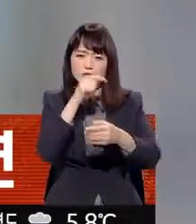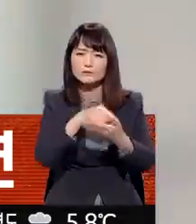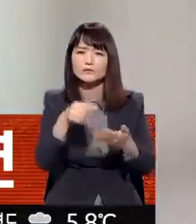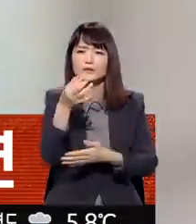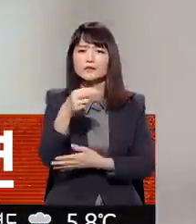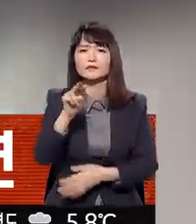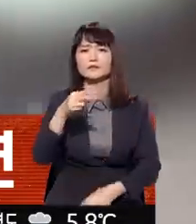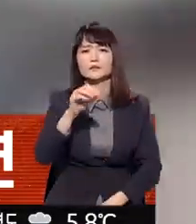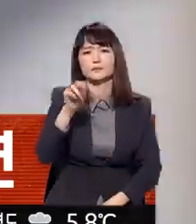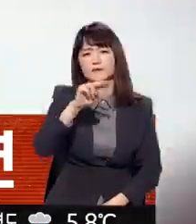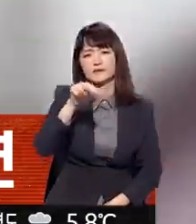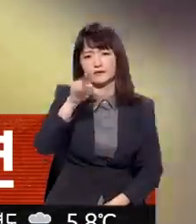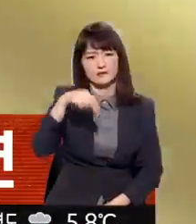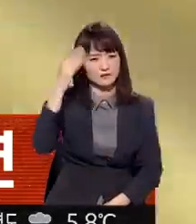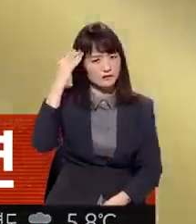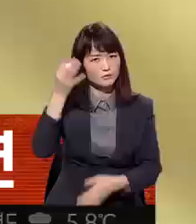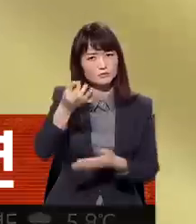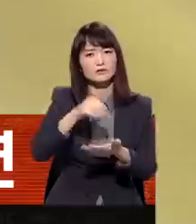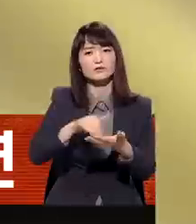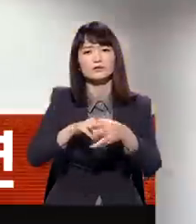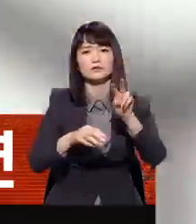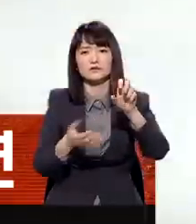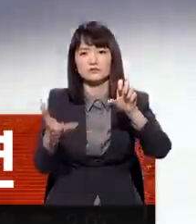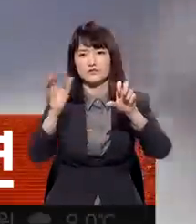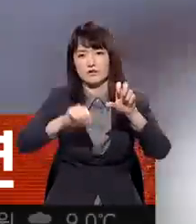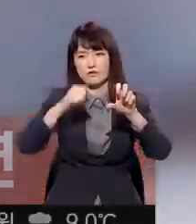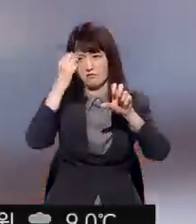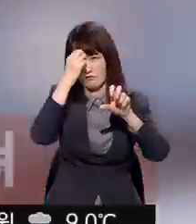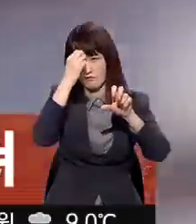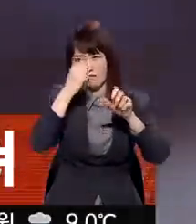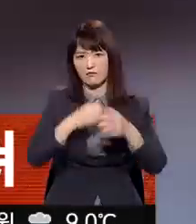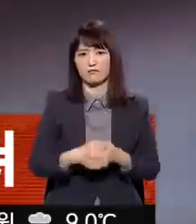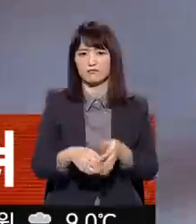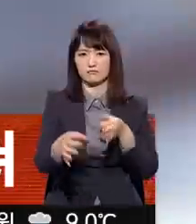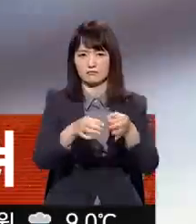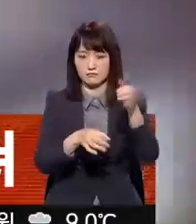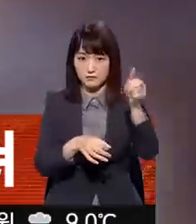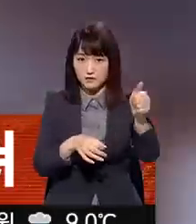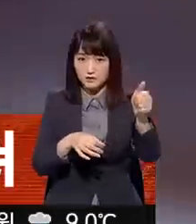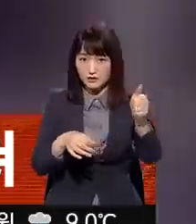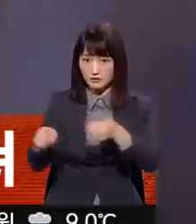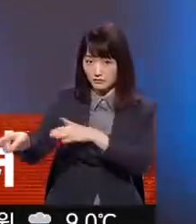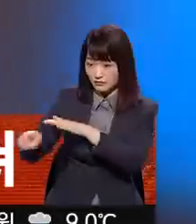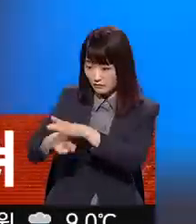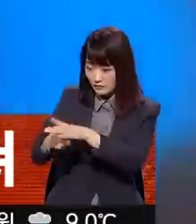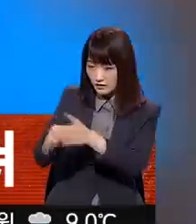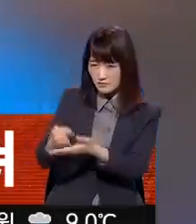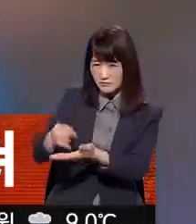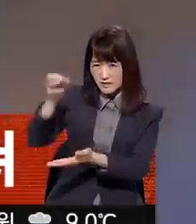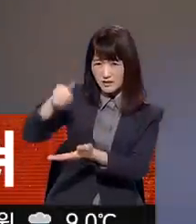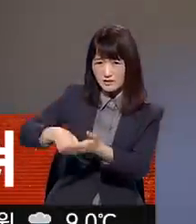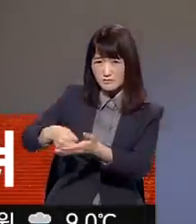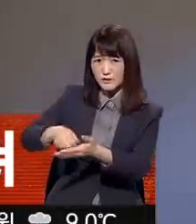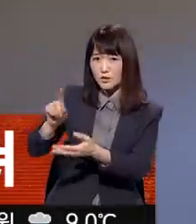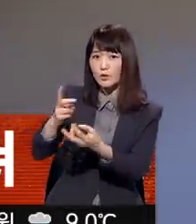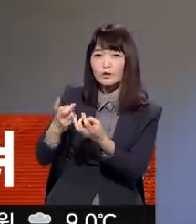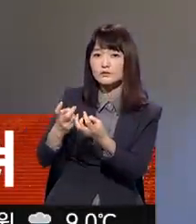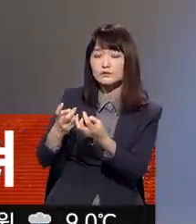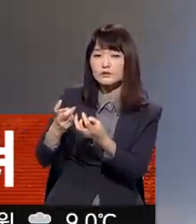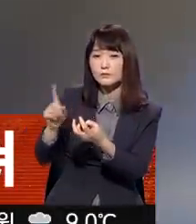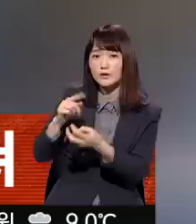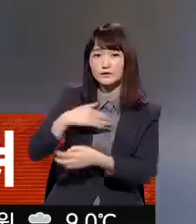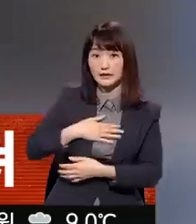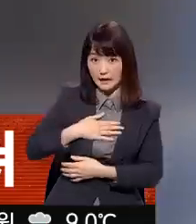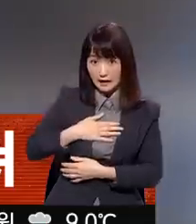금액만 200만 달러, 우리나라 돈으로는 무려 25억 원입니다. 아이고. 가게 사장은 이 도둑들이 이미 고가의 상품이 어떤 건지